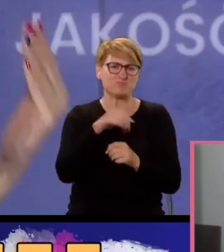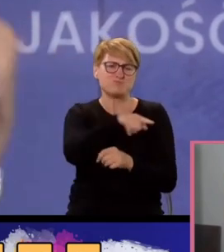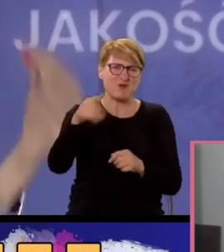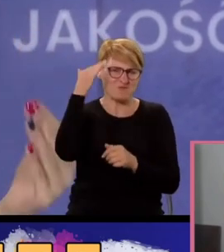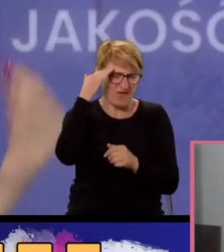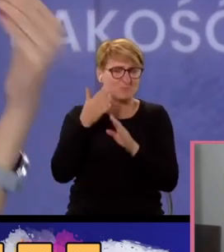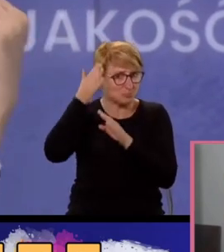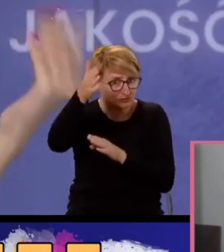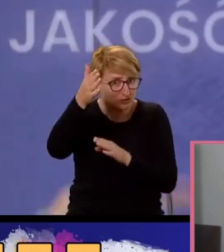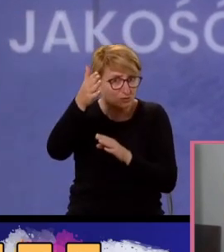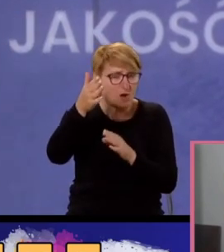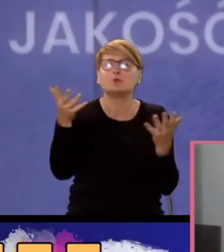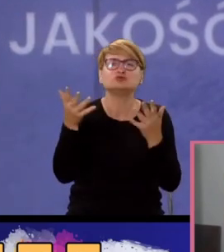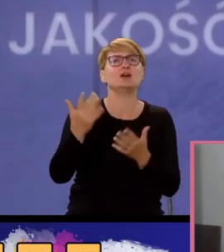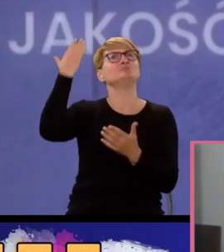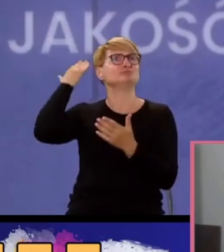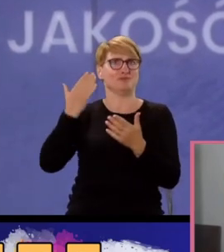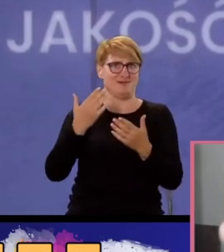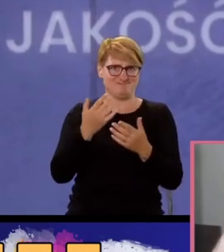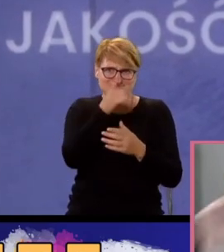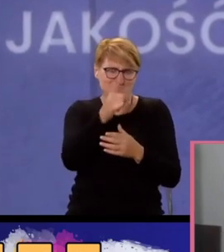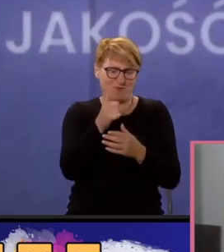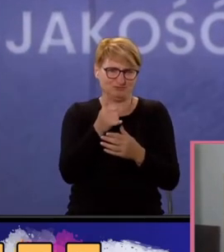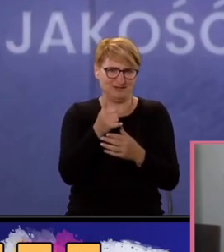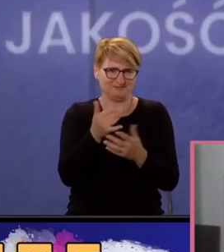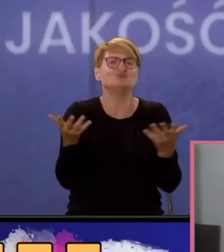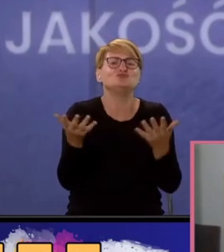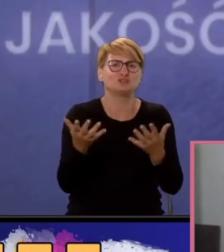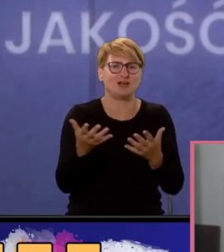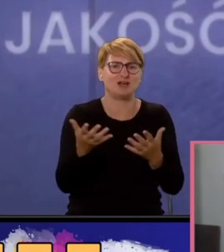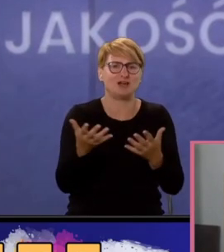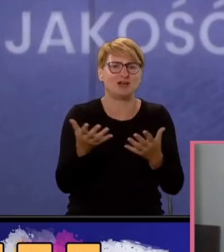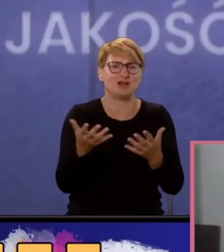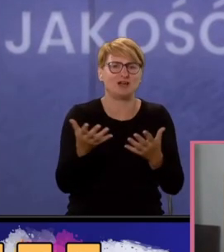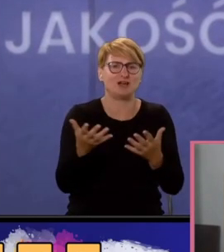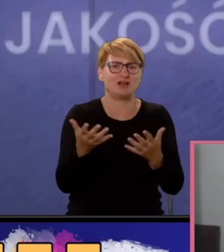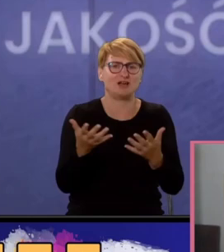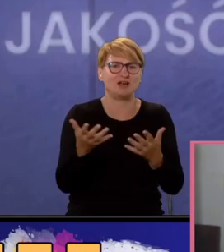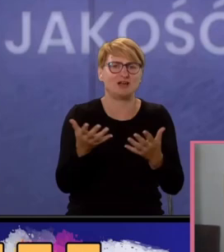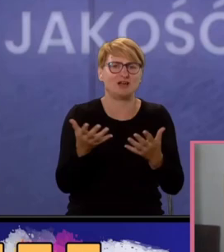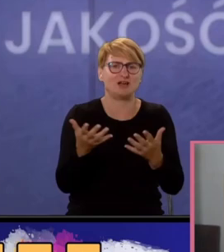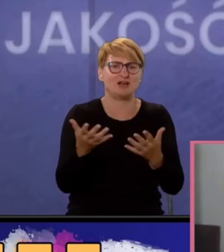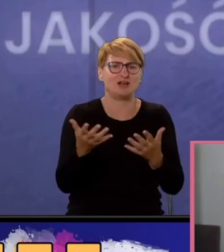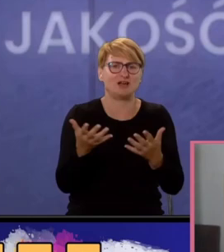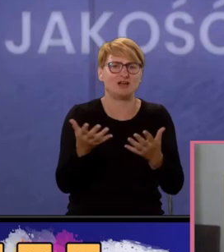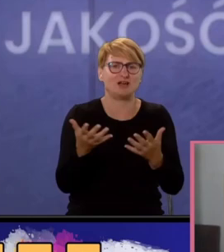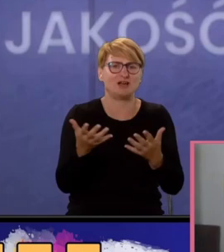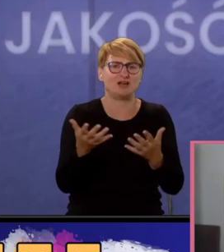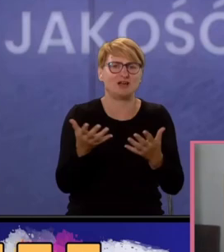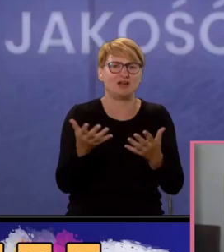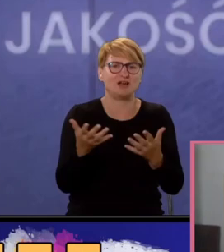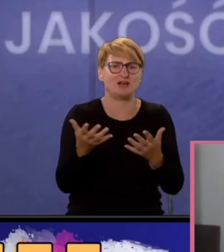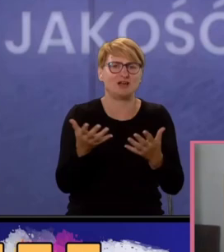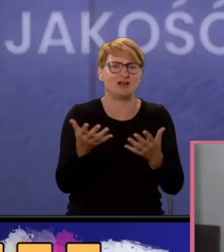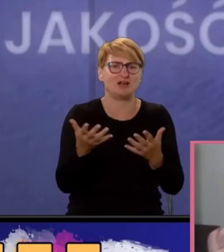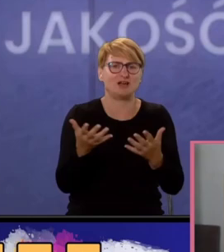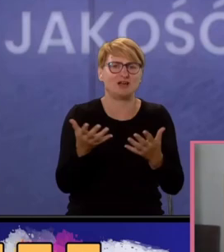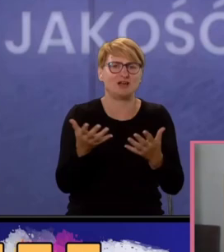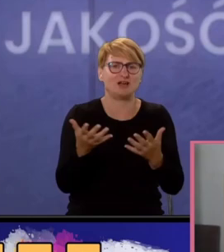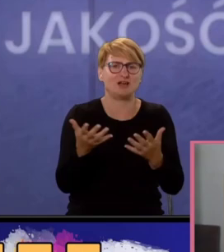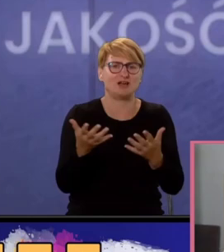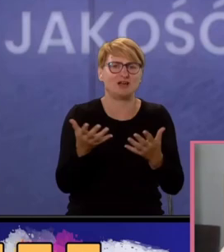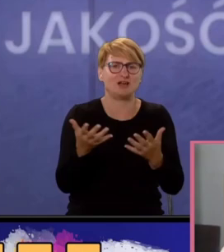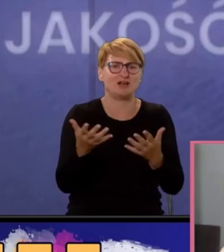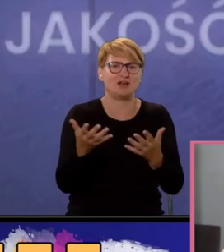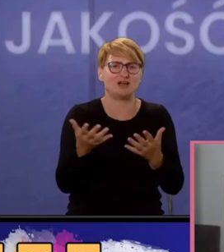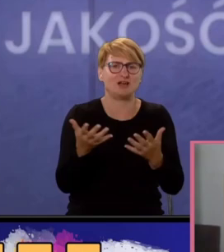bez przyszłości bez przeszłości nie istnieje. Kim jesteśmy? Gdzie jesteśmy? Ja pierdolę, nie, kurwa, ja wyczerpałem w